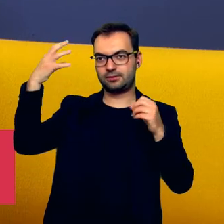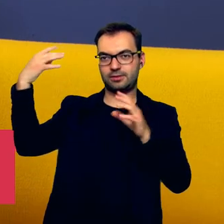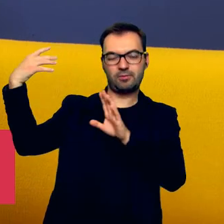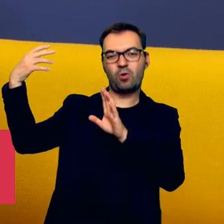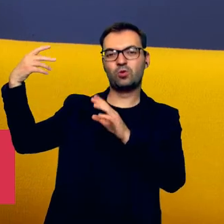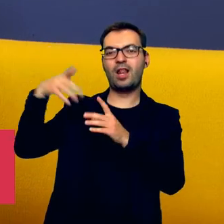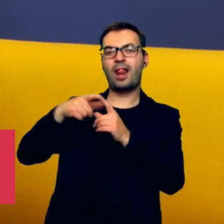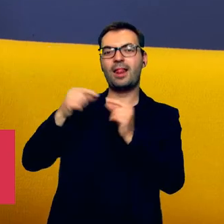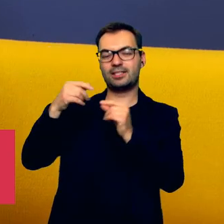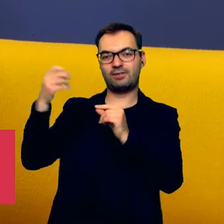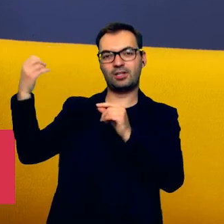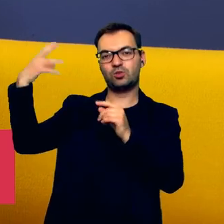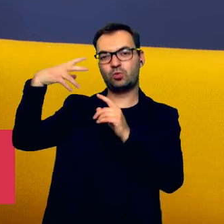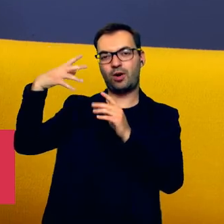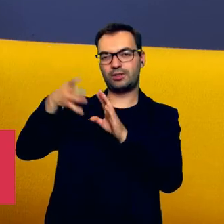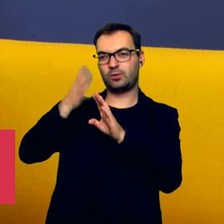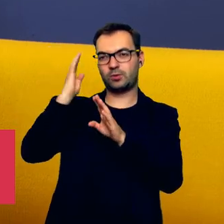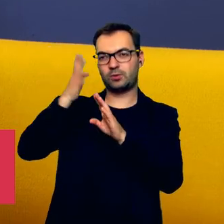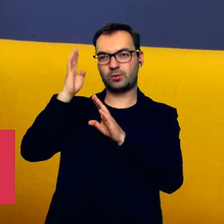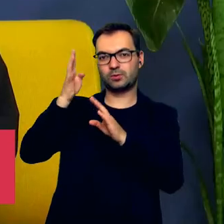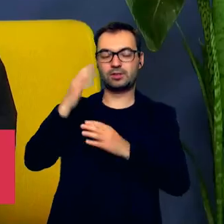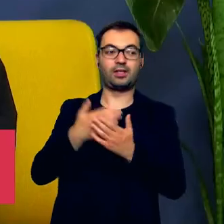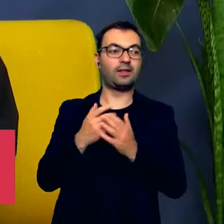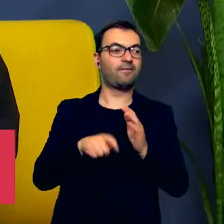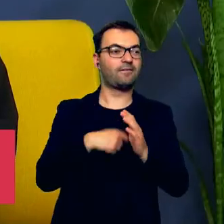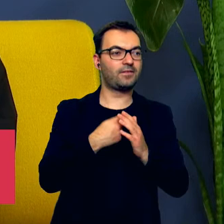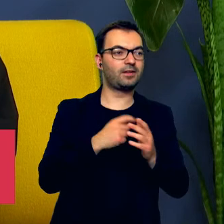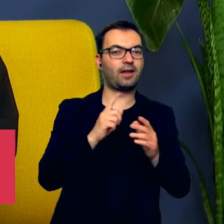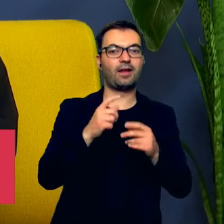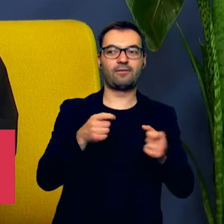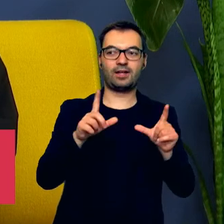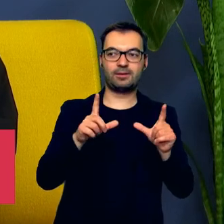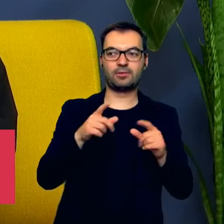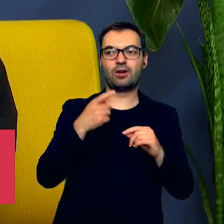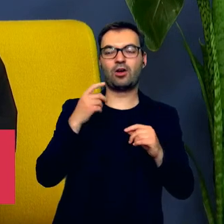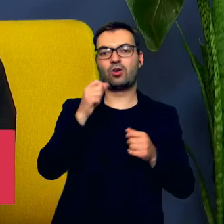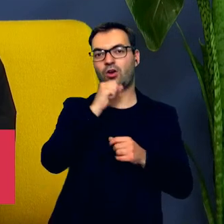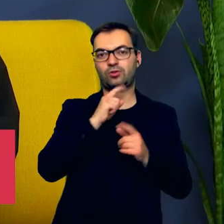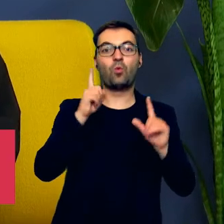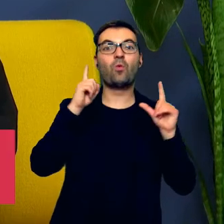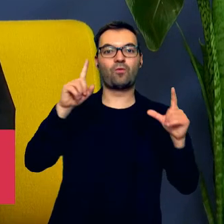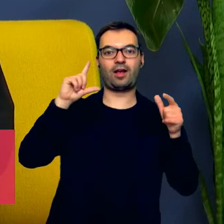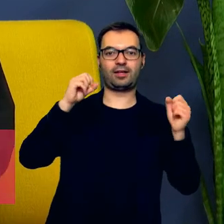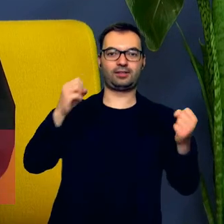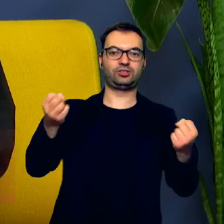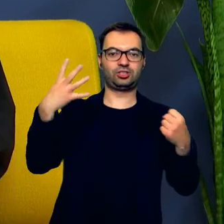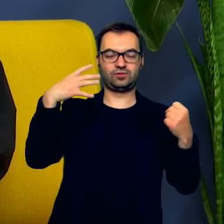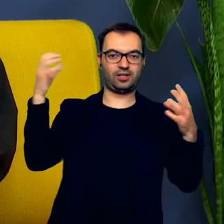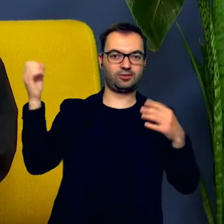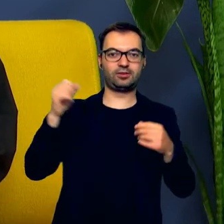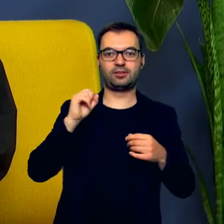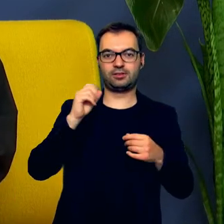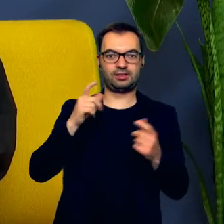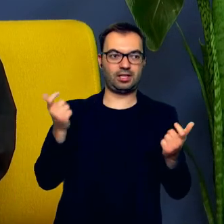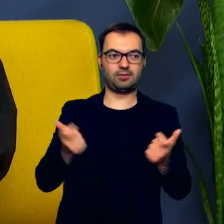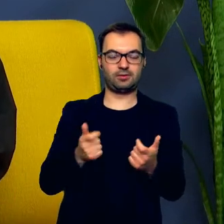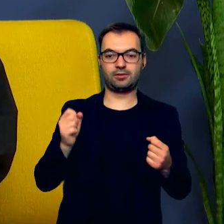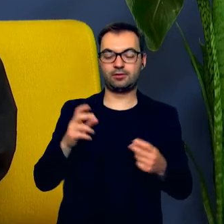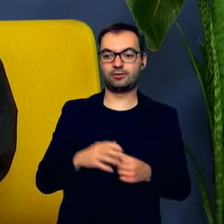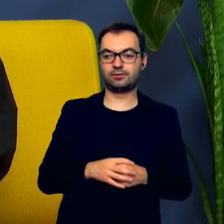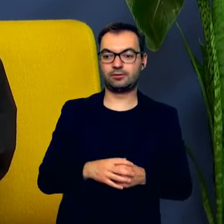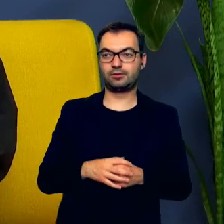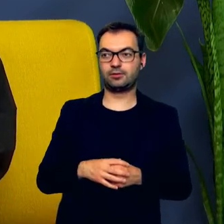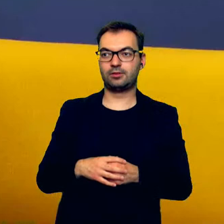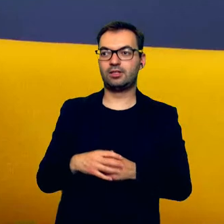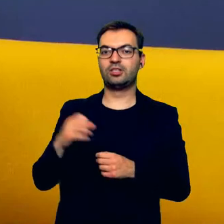słońce pomiędzy liśćmi drzew. Dlatego też na takich filmach, albo na wideoklipach, albo na koncertach jest ostrzeżenie przed tymi światłami, bo one tak są niebezpieczne. Jest. Tak